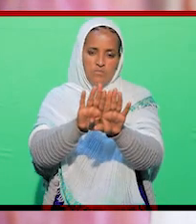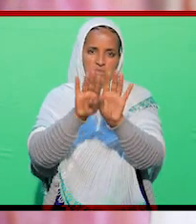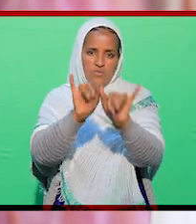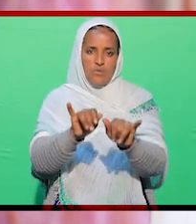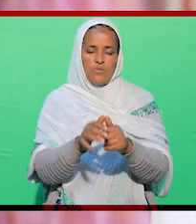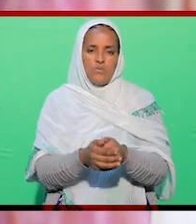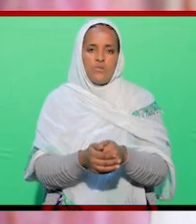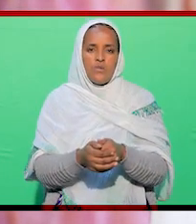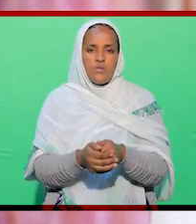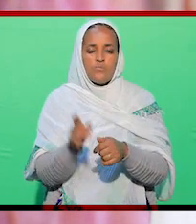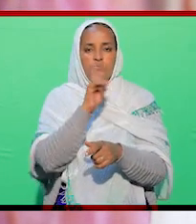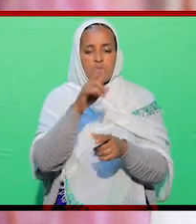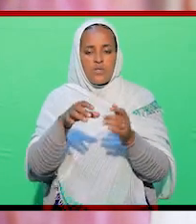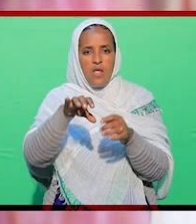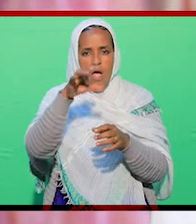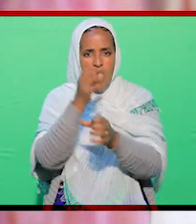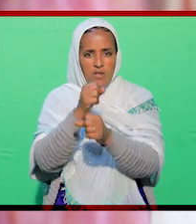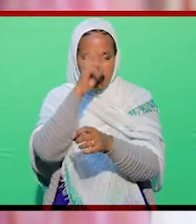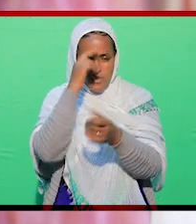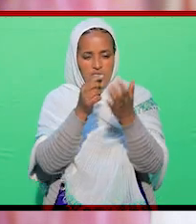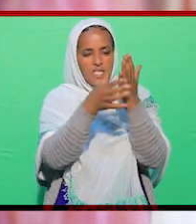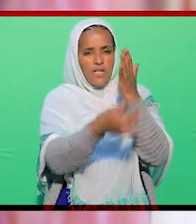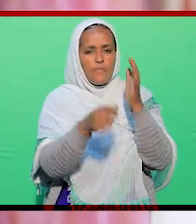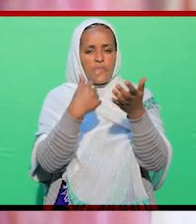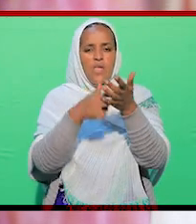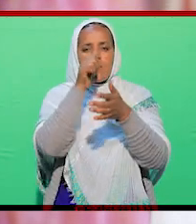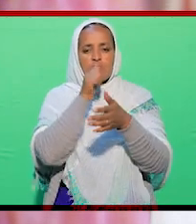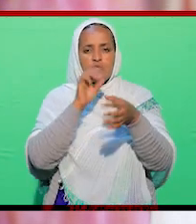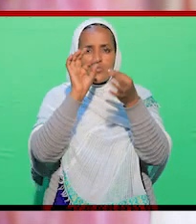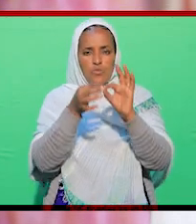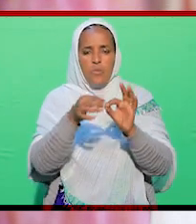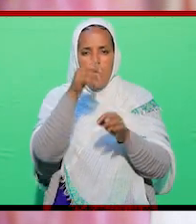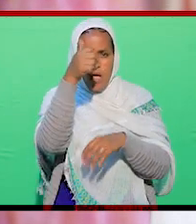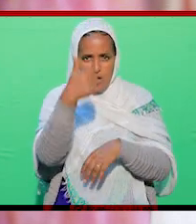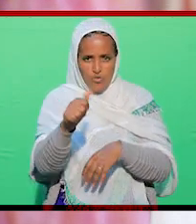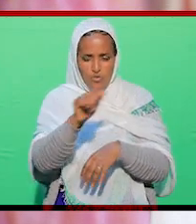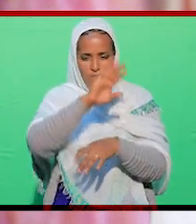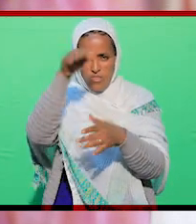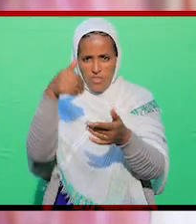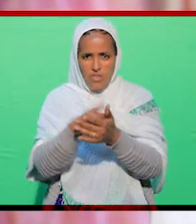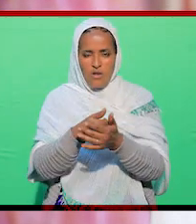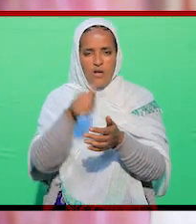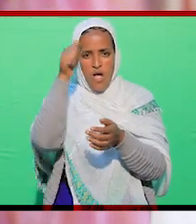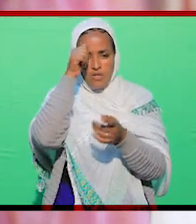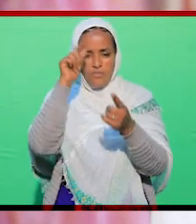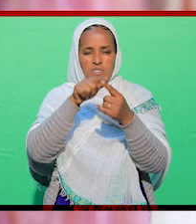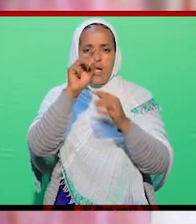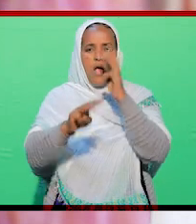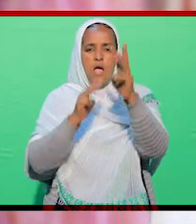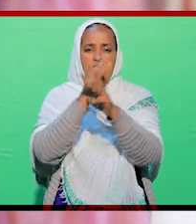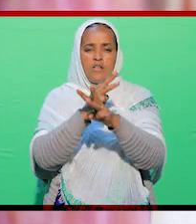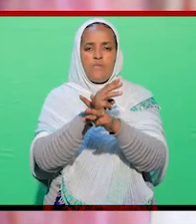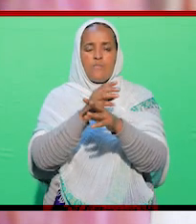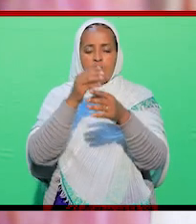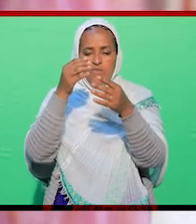አላውቃችሁም ነው የተባሉ። ምን ስላልያዙ? ዘይት አልያዙ። ይሄ ምስጢሩ ምንድን ነው ከተባለ አስሩ በጠቅላላ ከአዳም